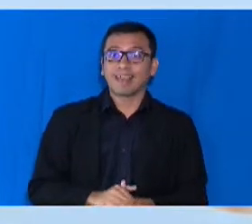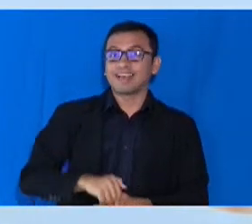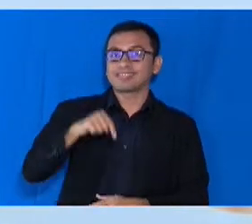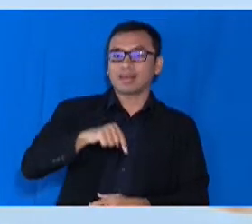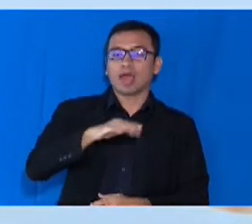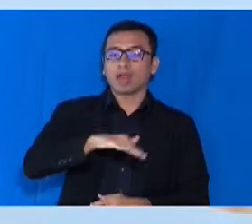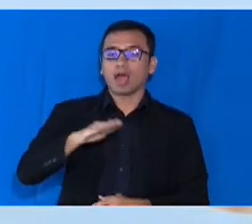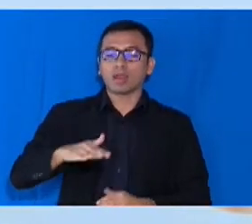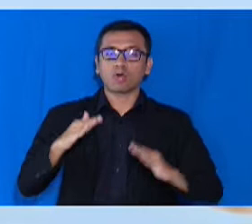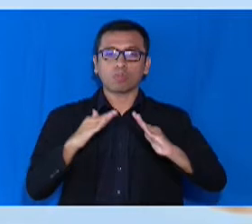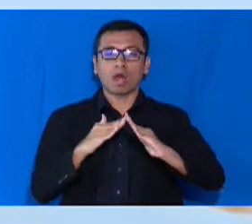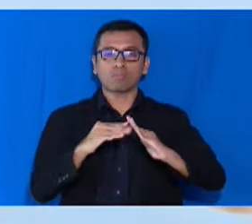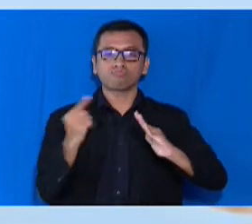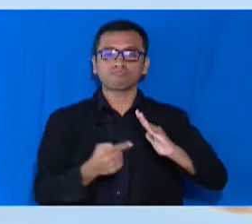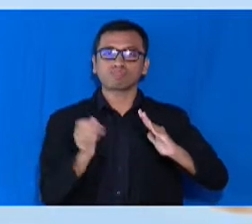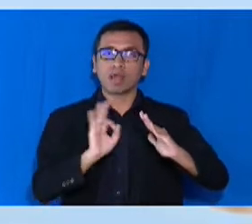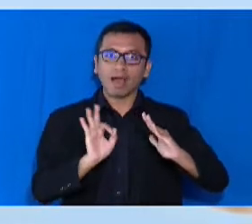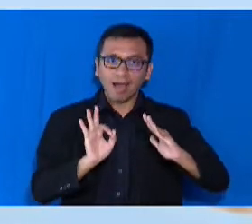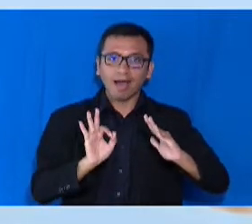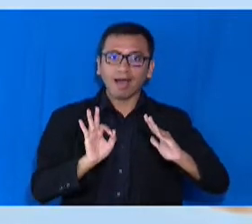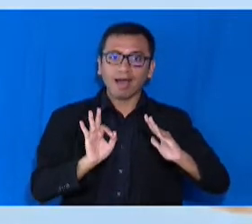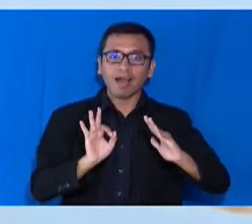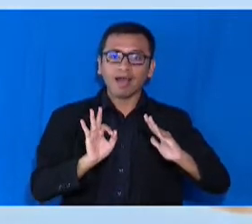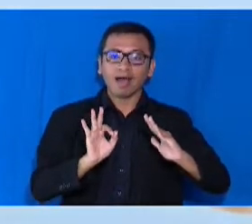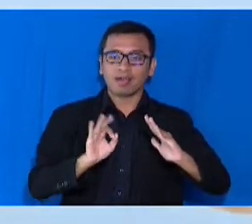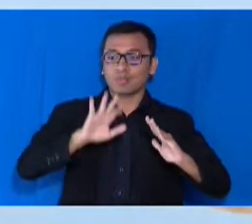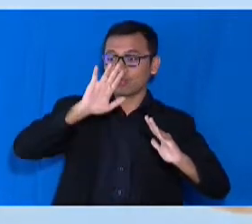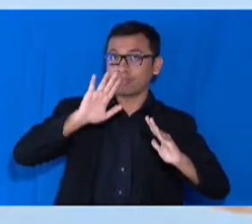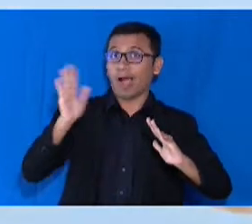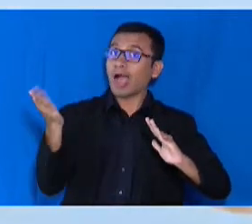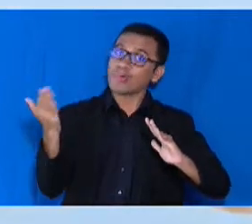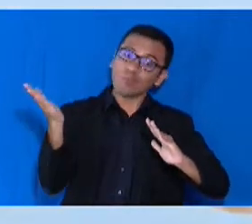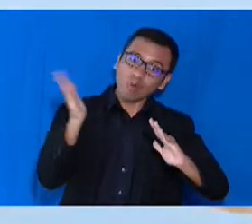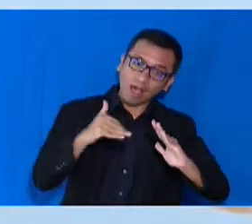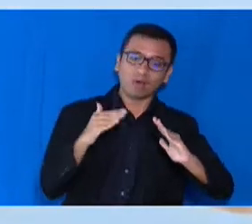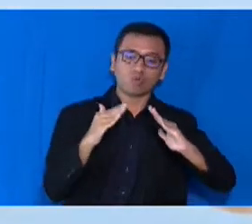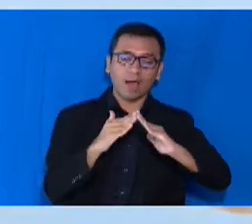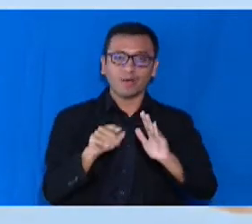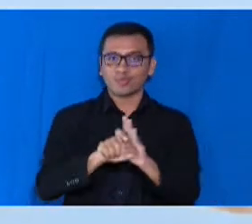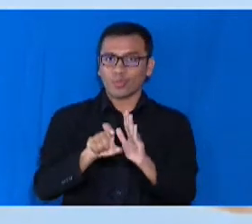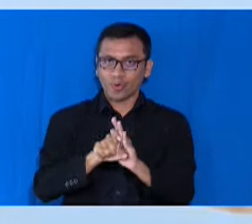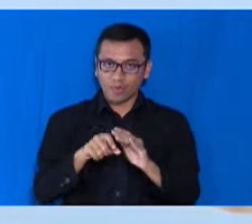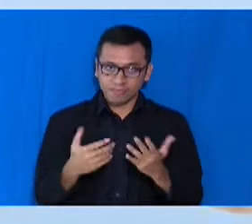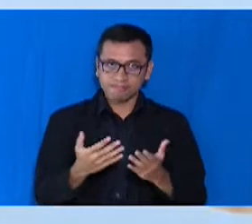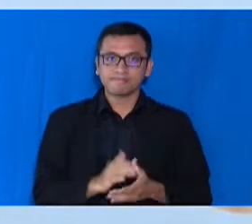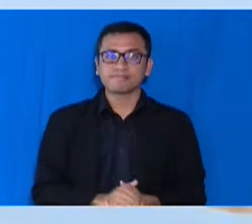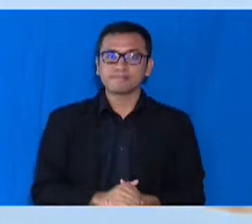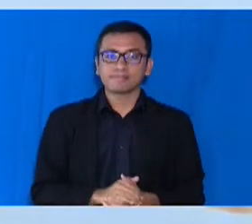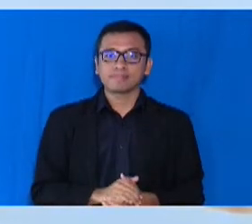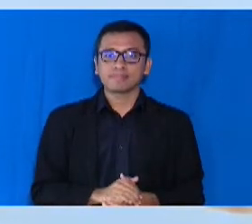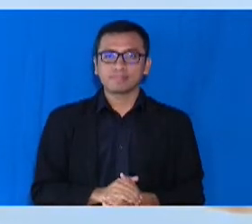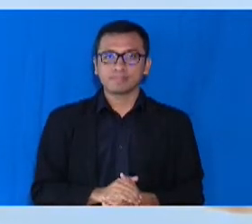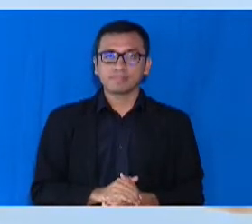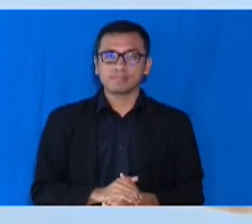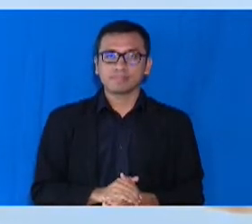rumahnya kembali pada rumah mereka sendiri. Misalnya anak-anak yang di dalam LKSA, di